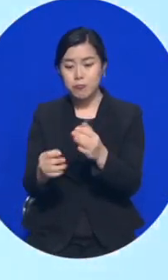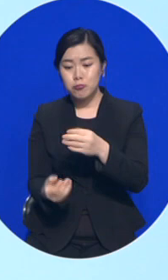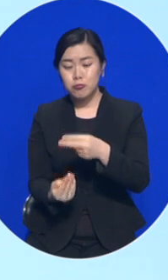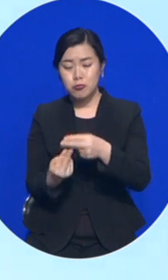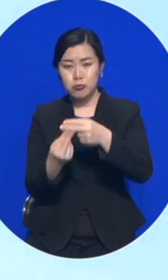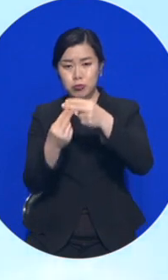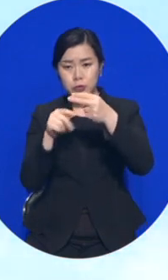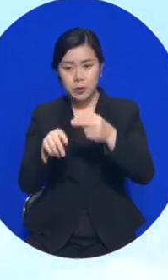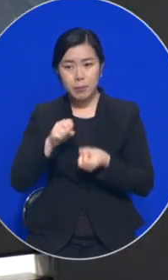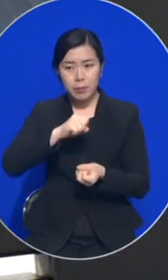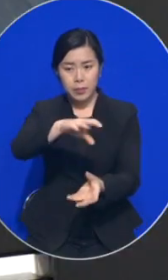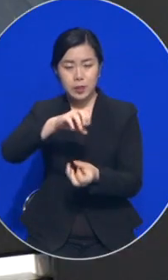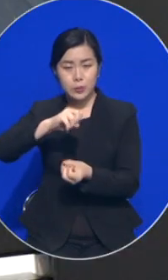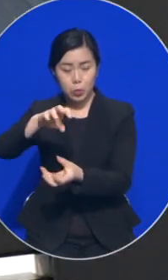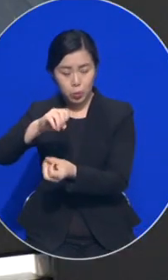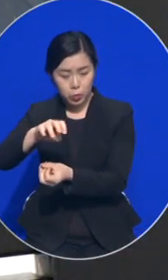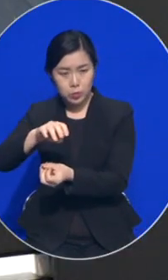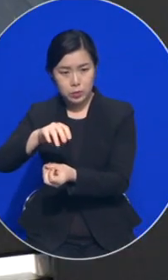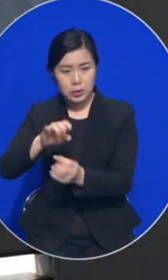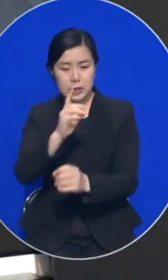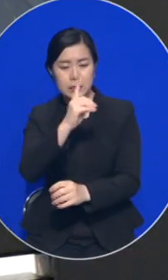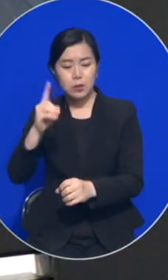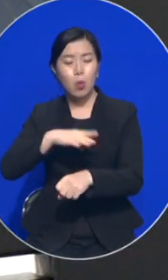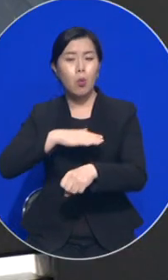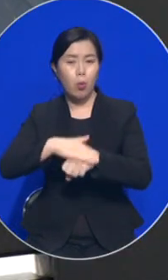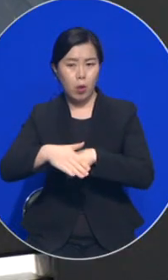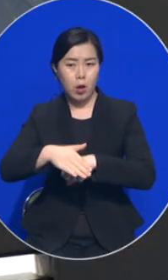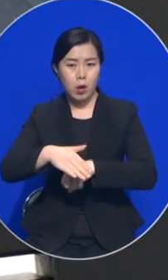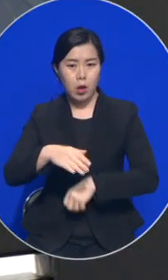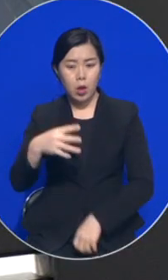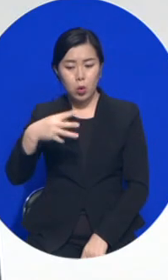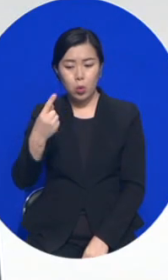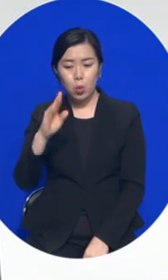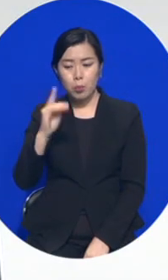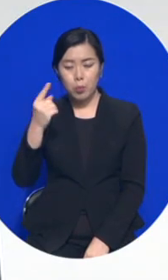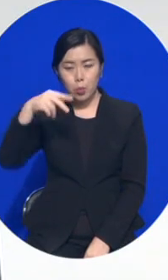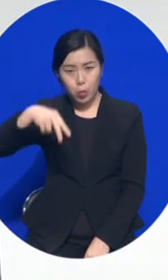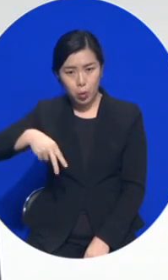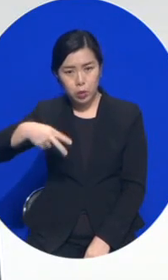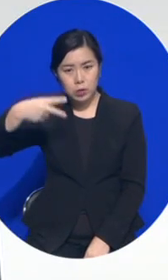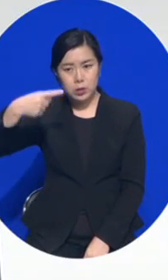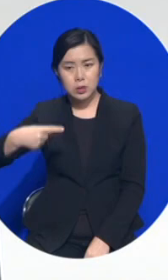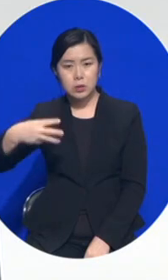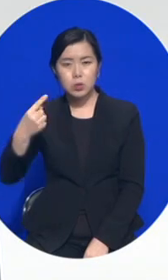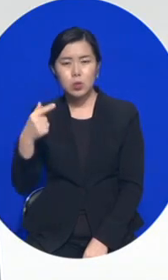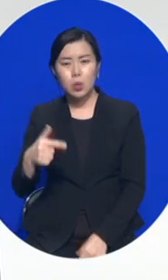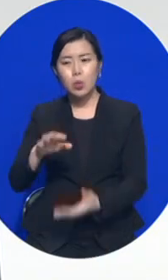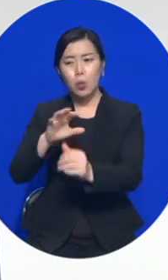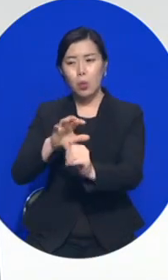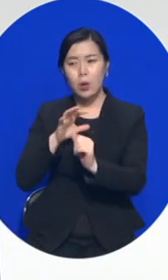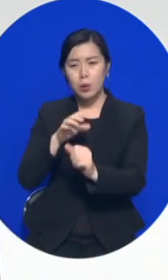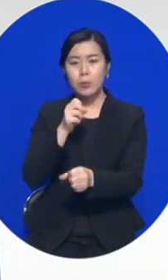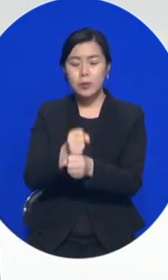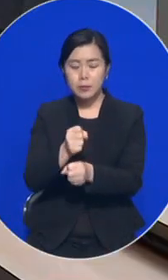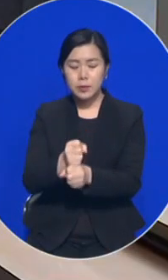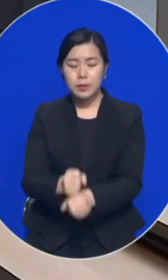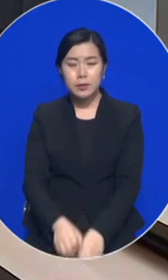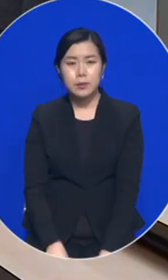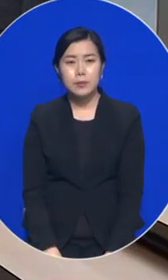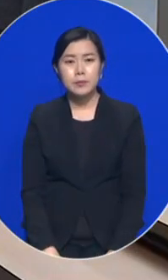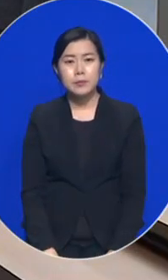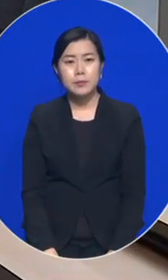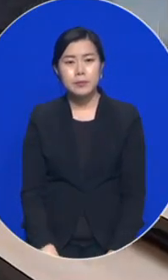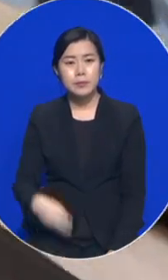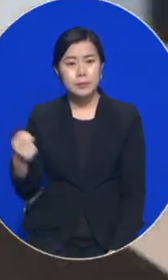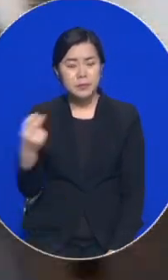디지털화를 위해 2022년까지 로봇과 드론 배송을 활용한 스마트 물류 시범도시 조성도 제시했습니다.